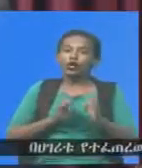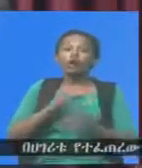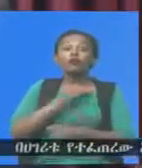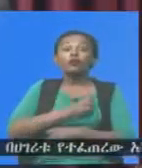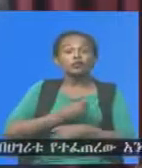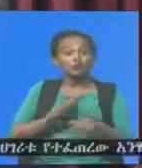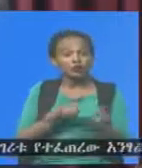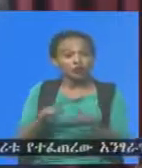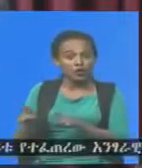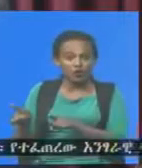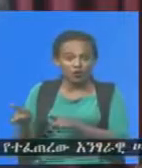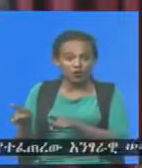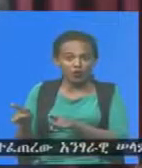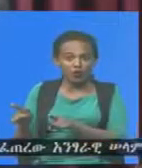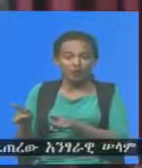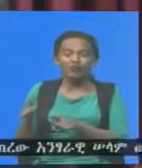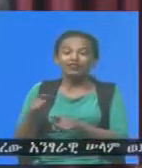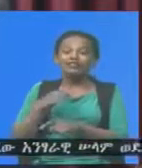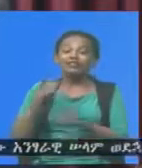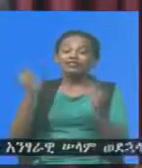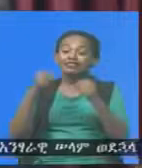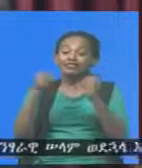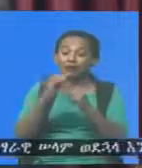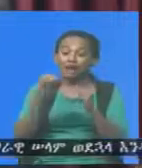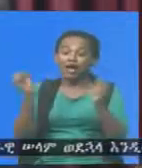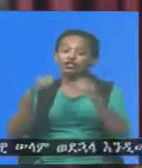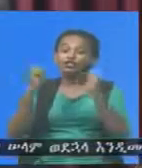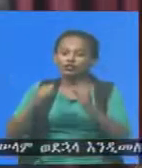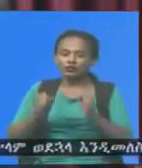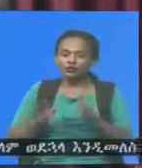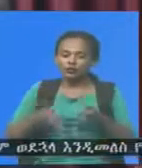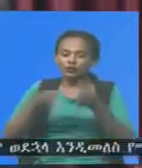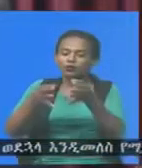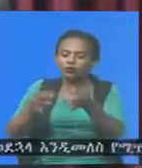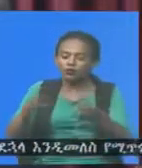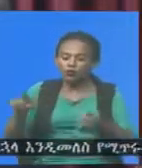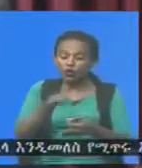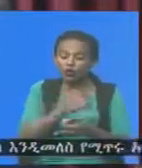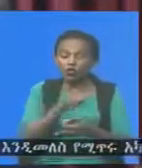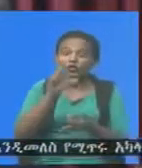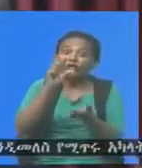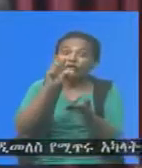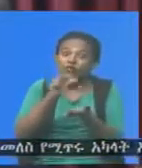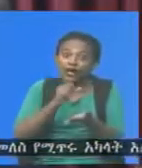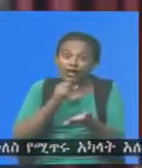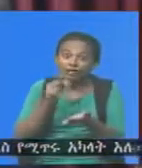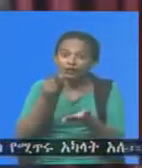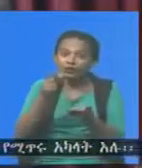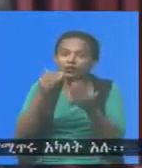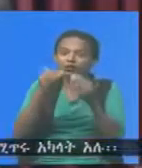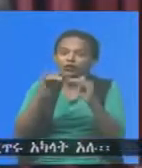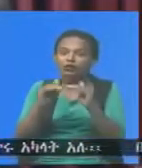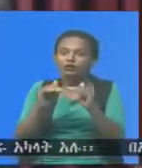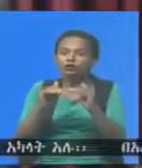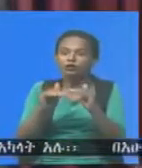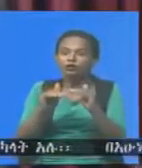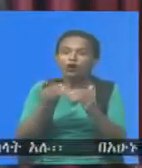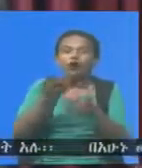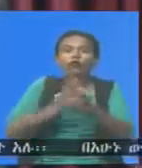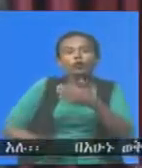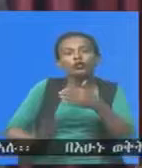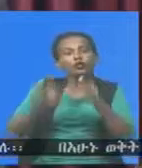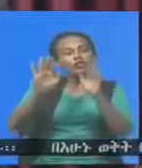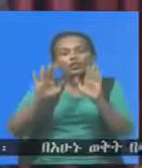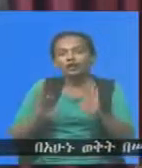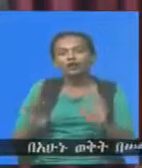ደግሞ ጸብና ግጭት የምናወርስ መሆናችን ሳይንስ በዛው ልክ ደግሞ መውለዳችን ደግሞ ይገርማል።